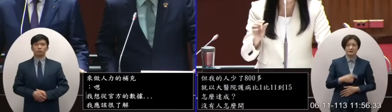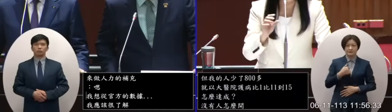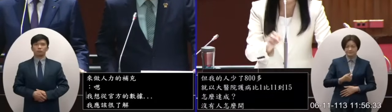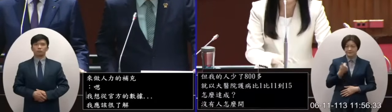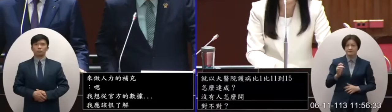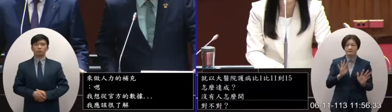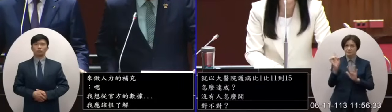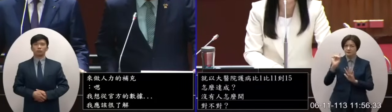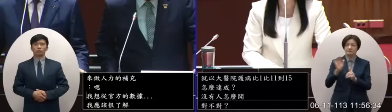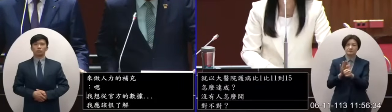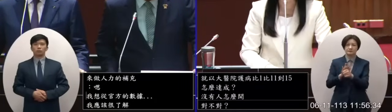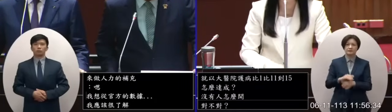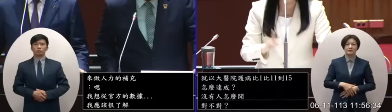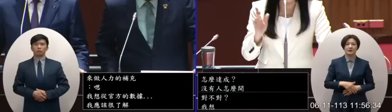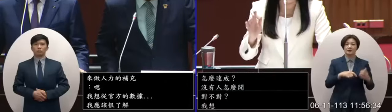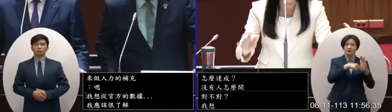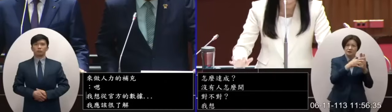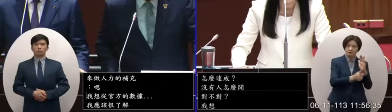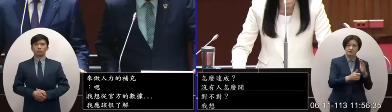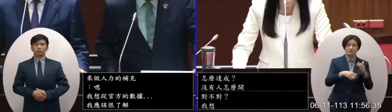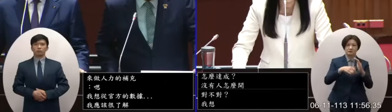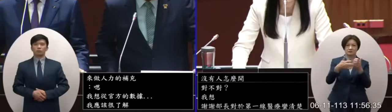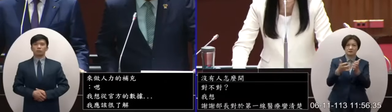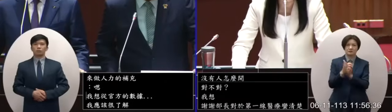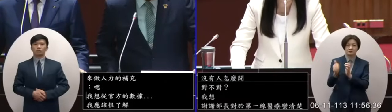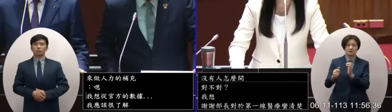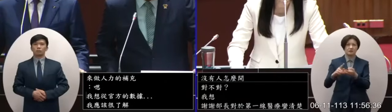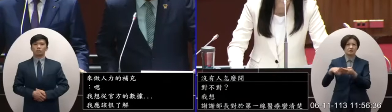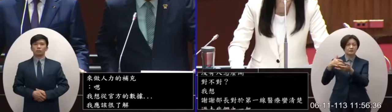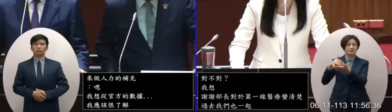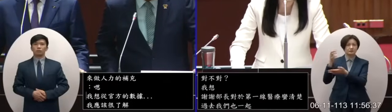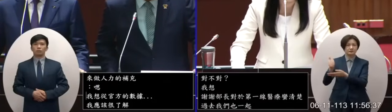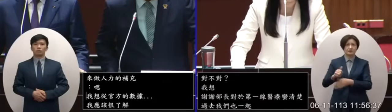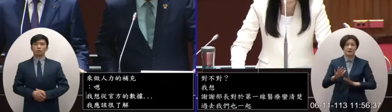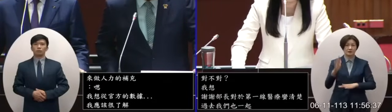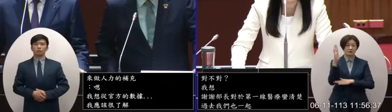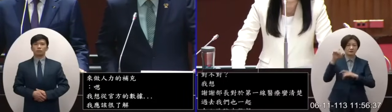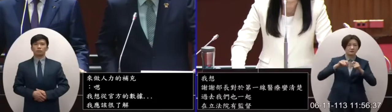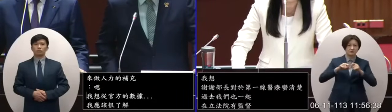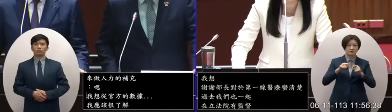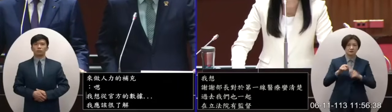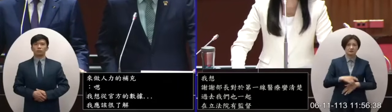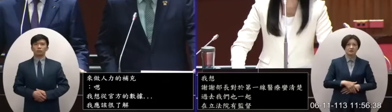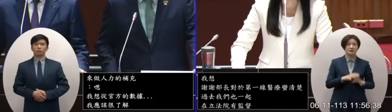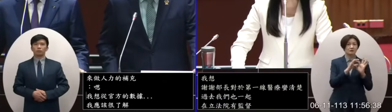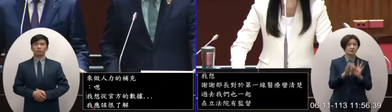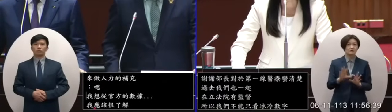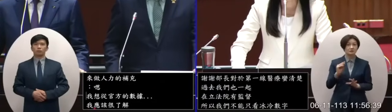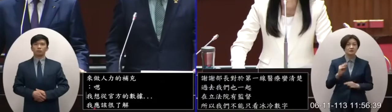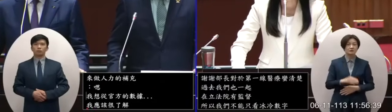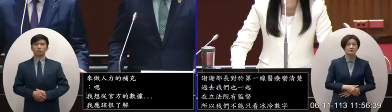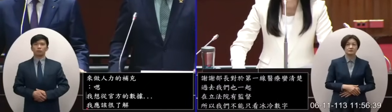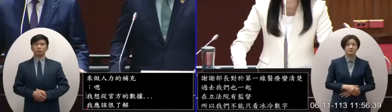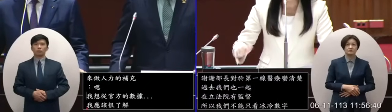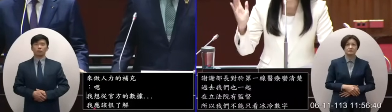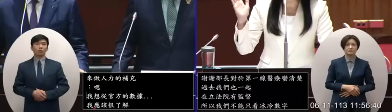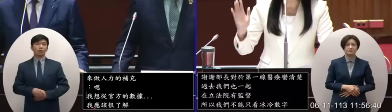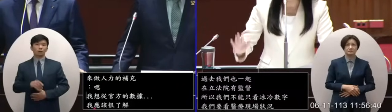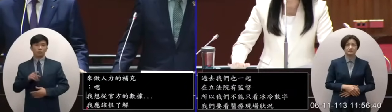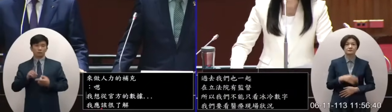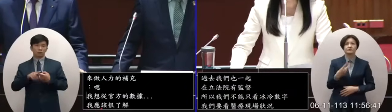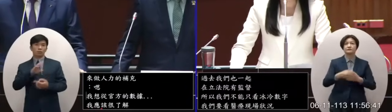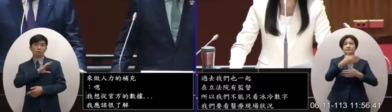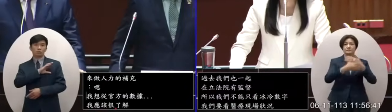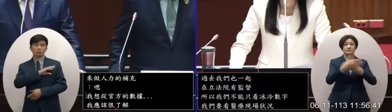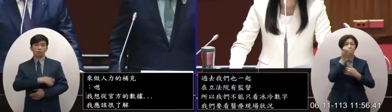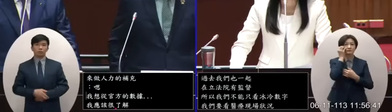教一下这个院长哦，部长，那另外还有主计长哦，我们现在哦政府的政策哦是不是延续的？ 当然是。 那我们看一下